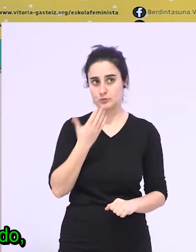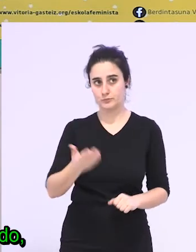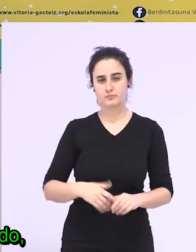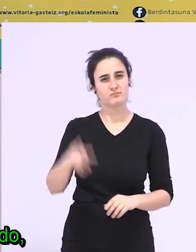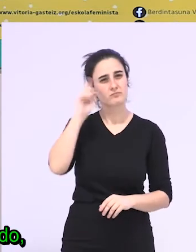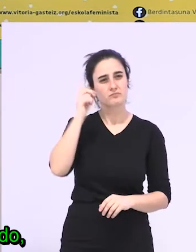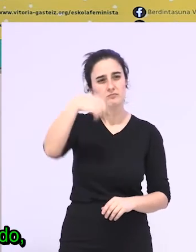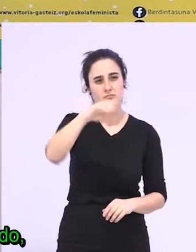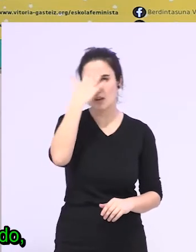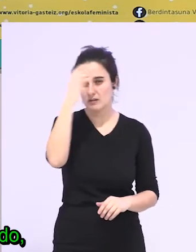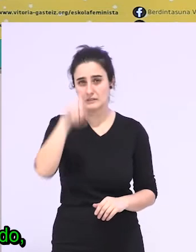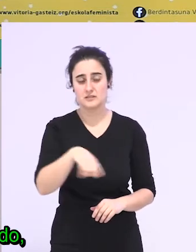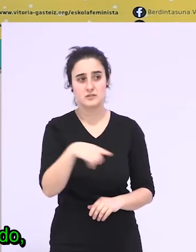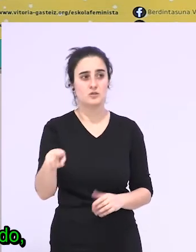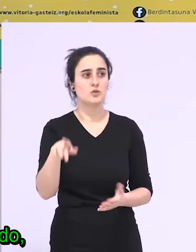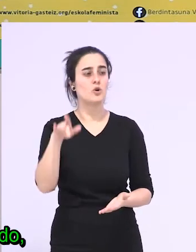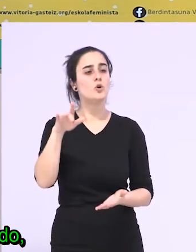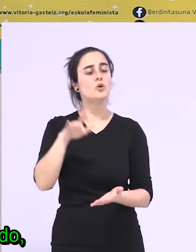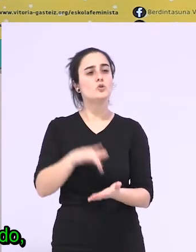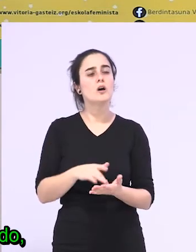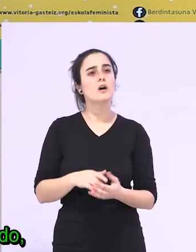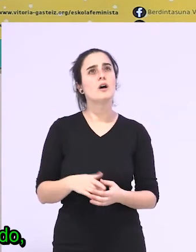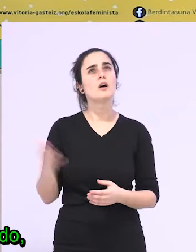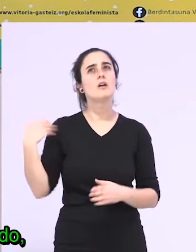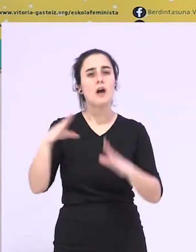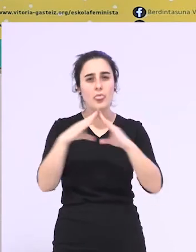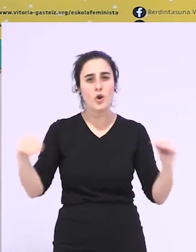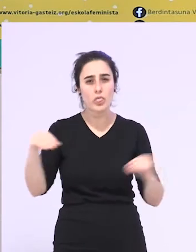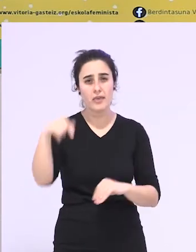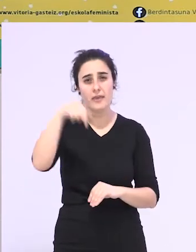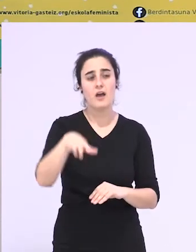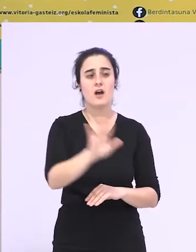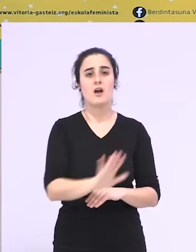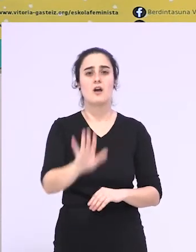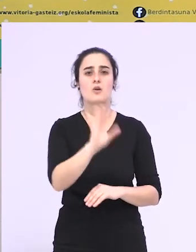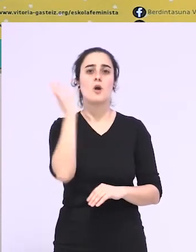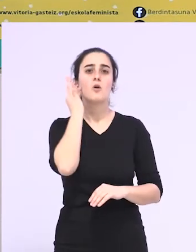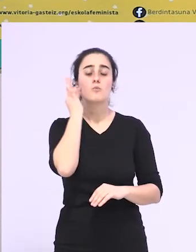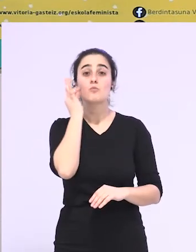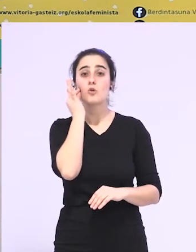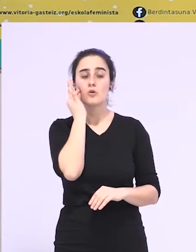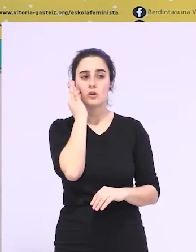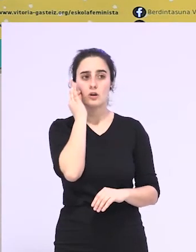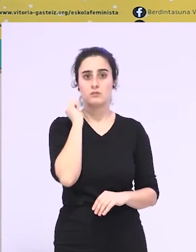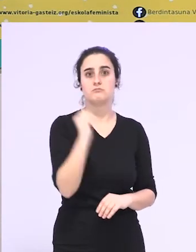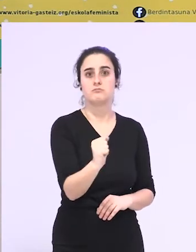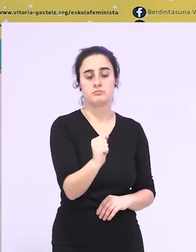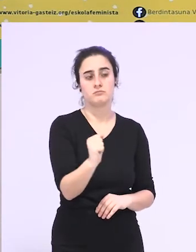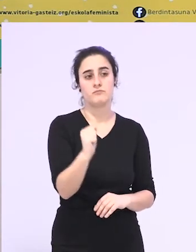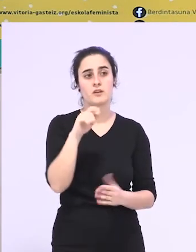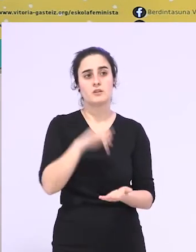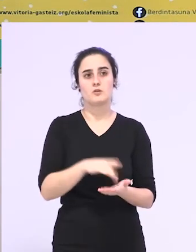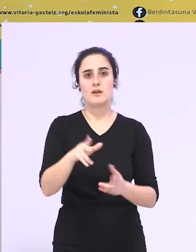ez dakit goratzen zeraten Espainiago aldean, ez dakit Andaluzia aldean, edo hiltzuten emakume bat, gainera